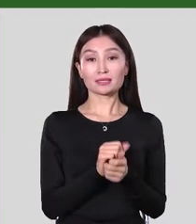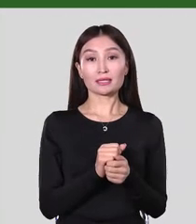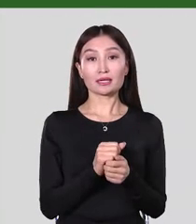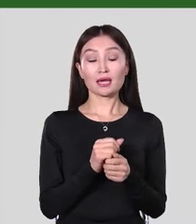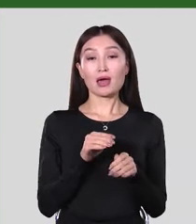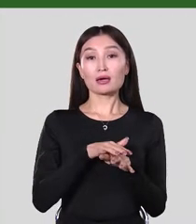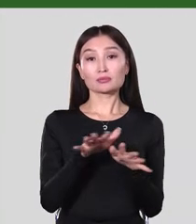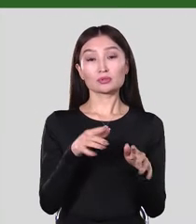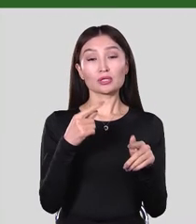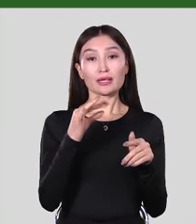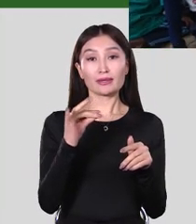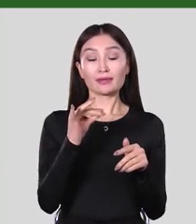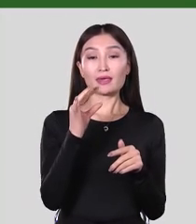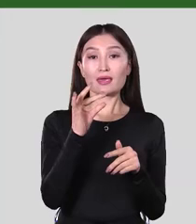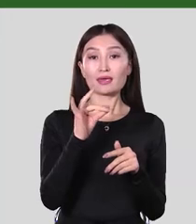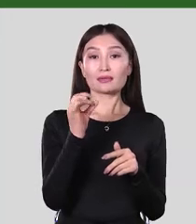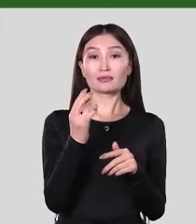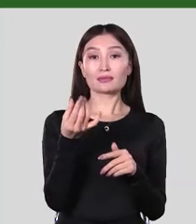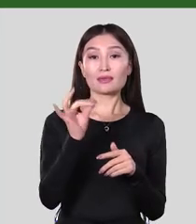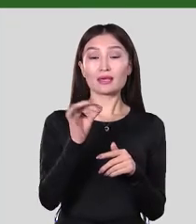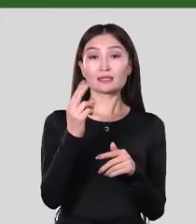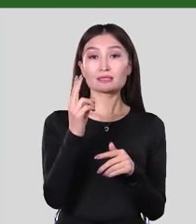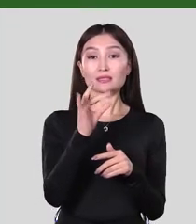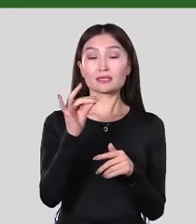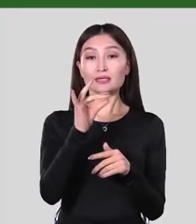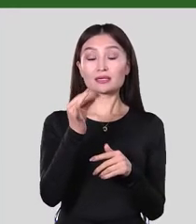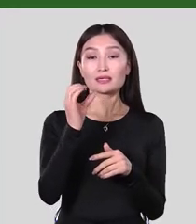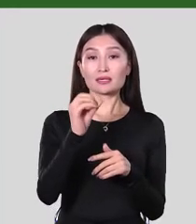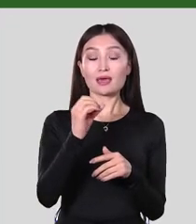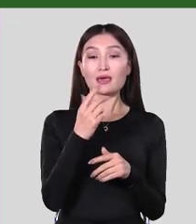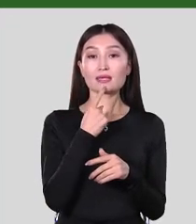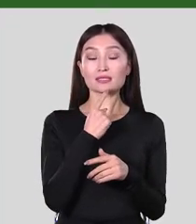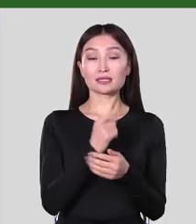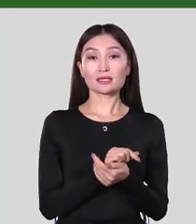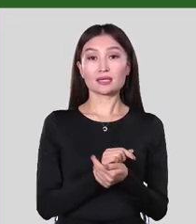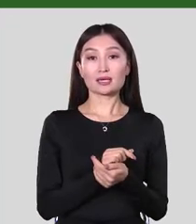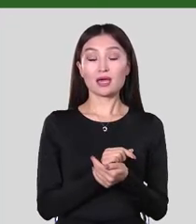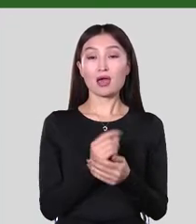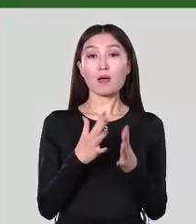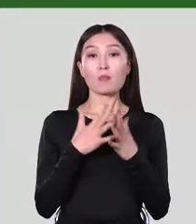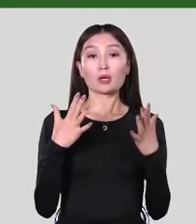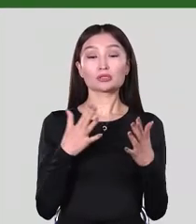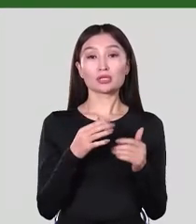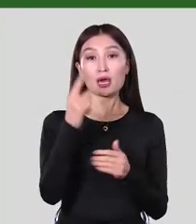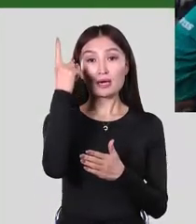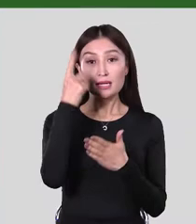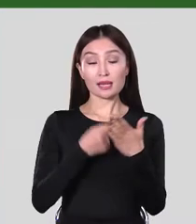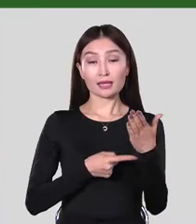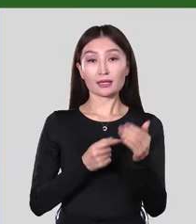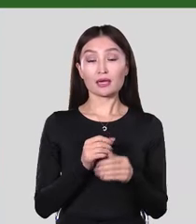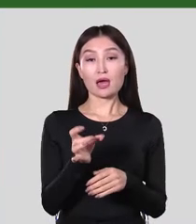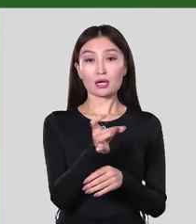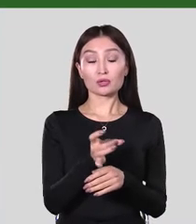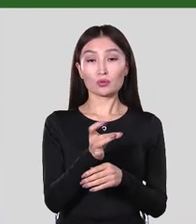хотя распространены и индийские языки – кечуа и аймара. Преобладает религия